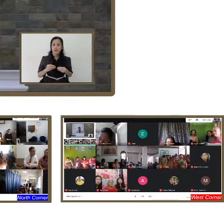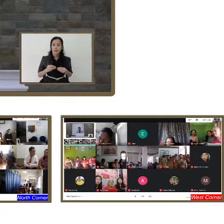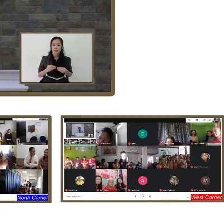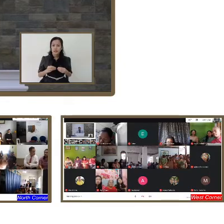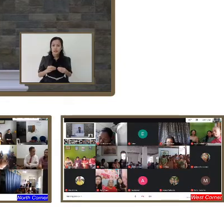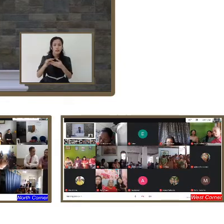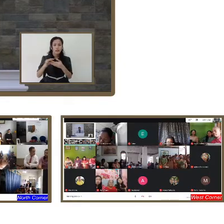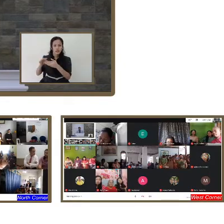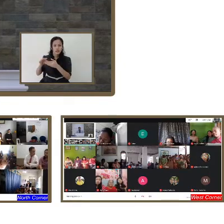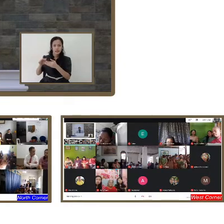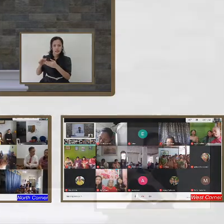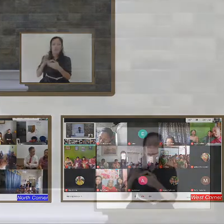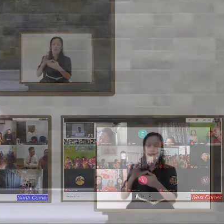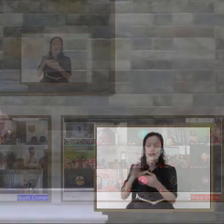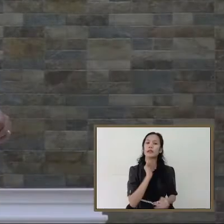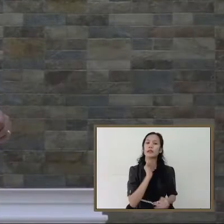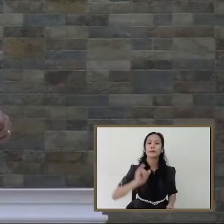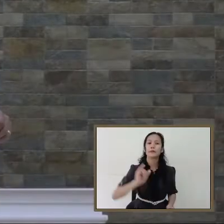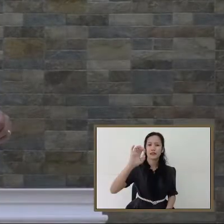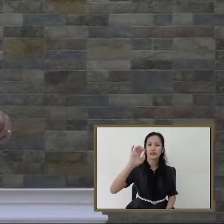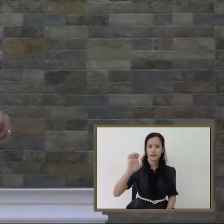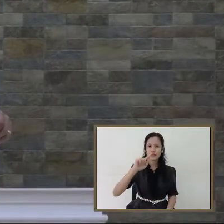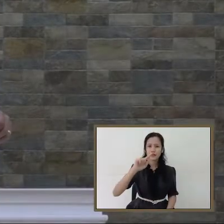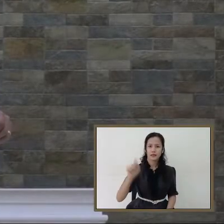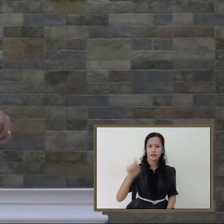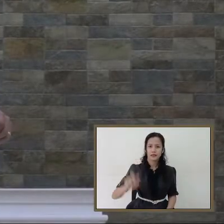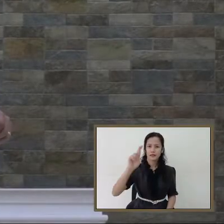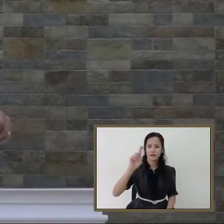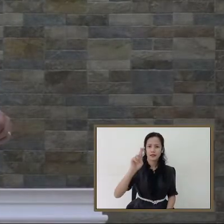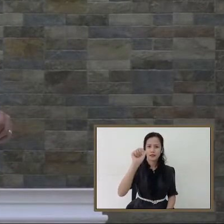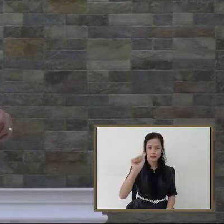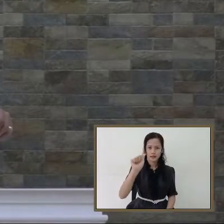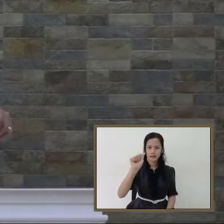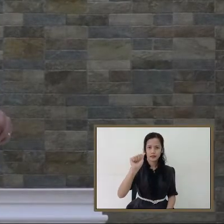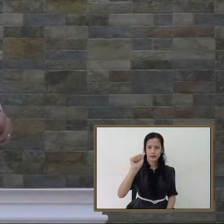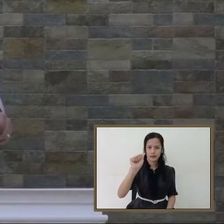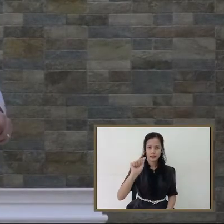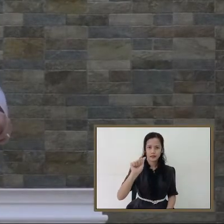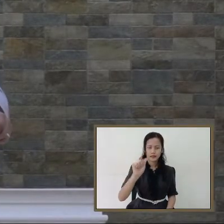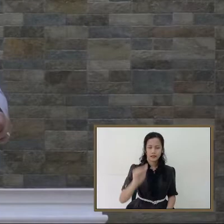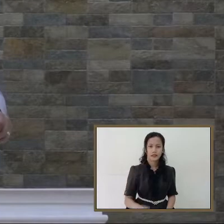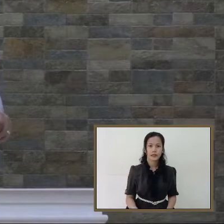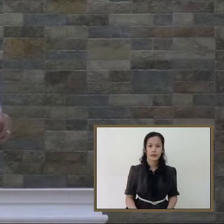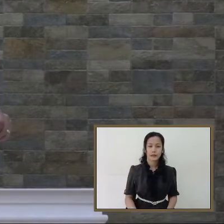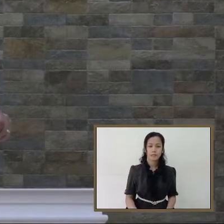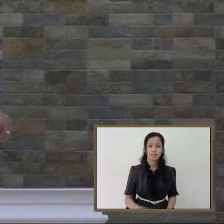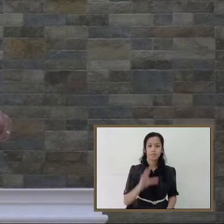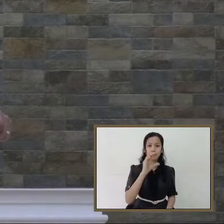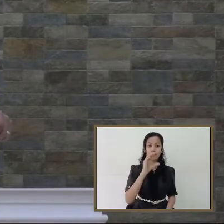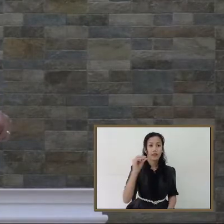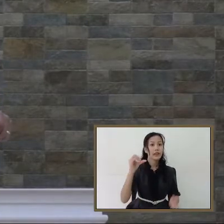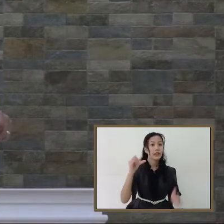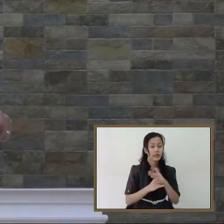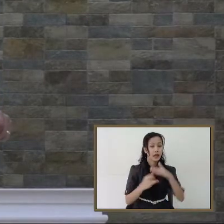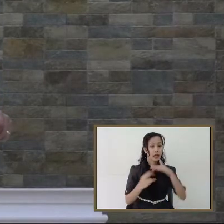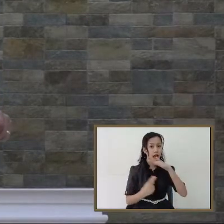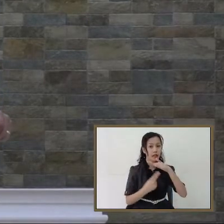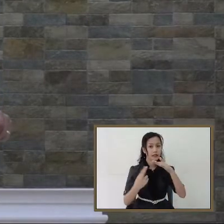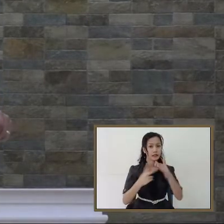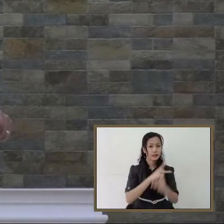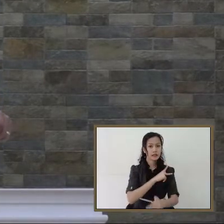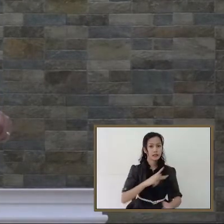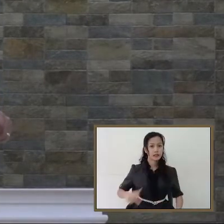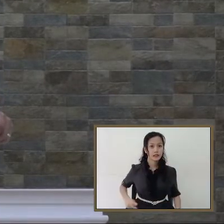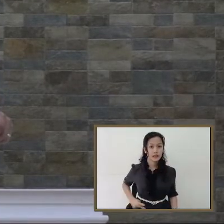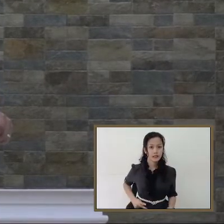kundi si Ezra. Ang nag-lead na po ay walang iba kundi si Ezra, and that was under the reign of King